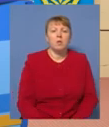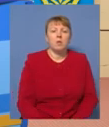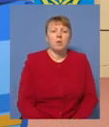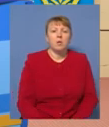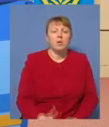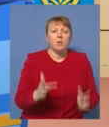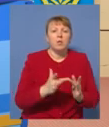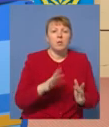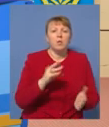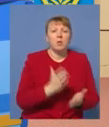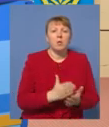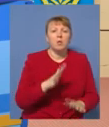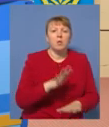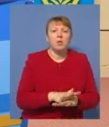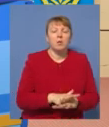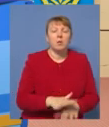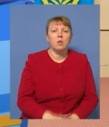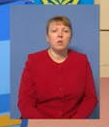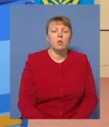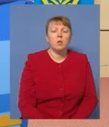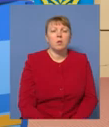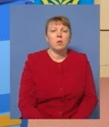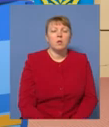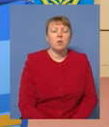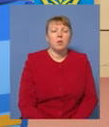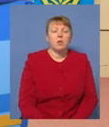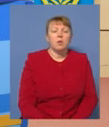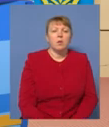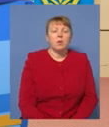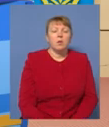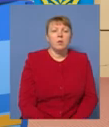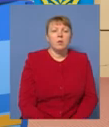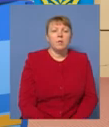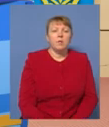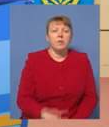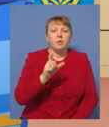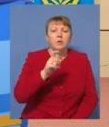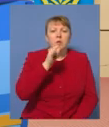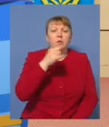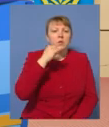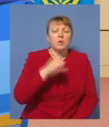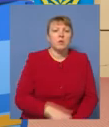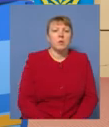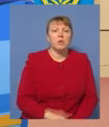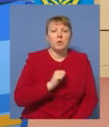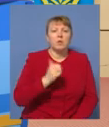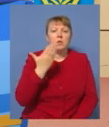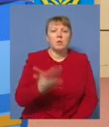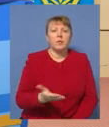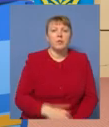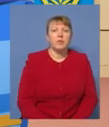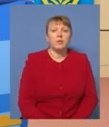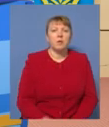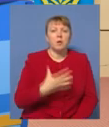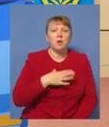свой сайт, и когда возникают вопросы, скорее всего, человек, который нуждается, он сам туда обращается. Угу.